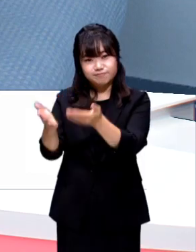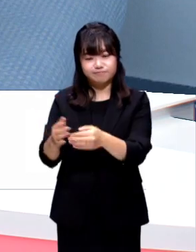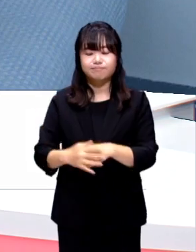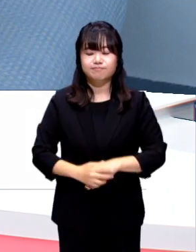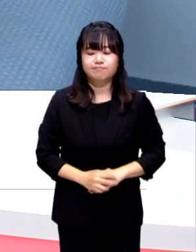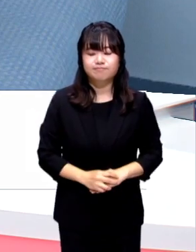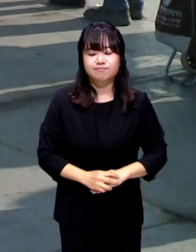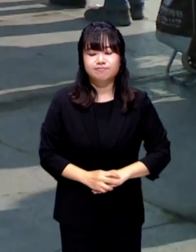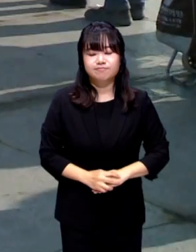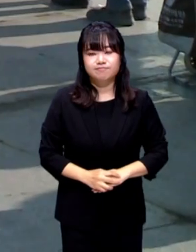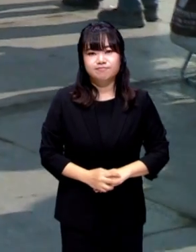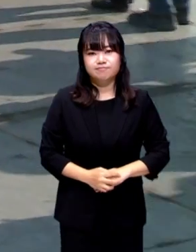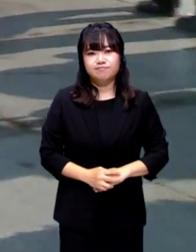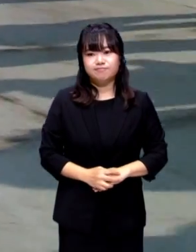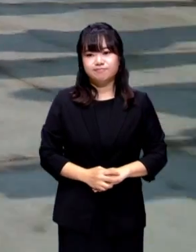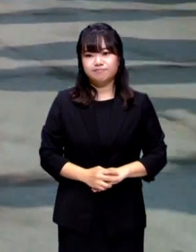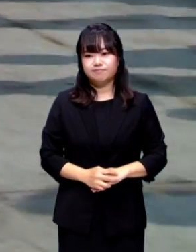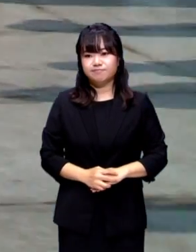기자입니다.